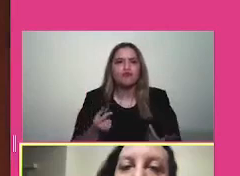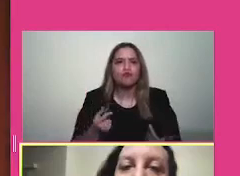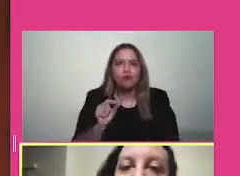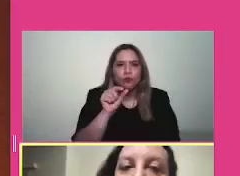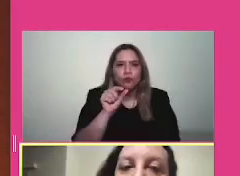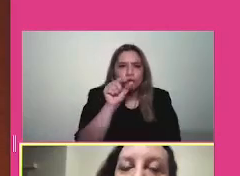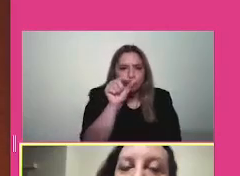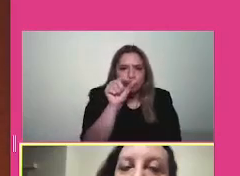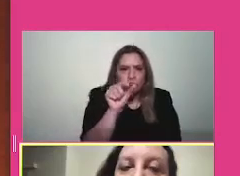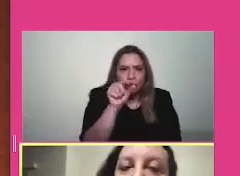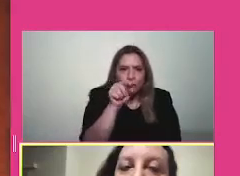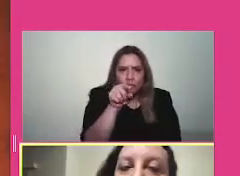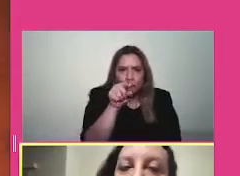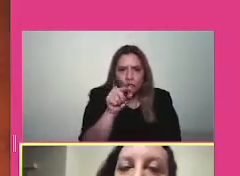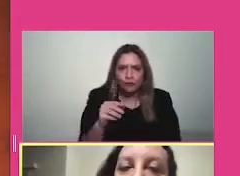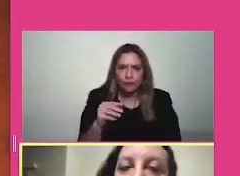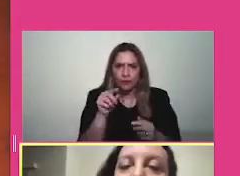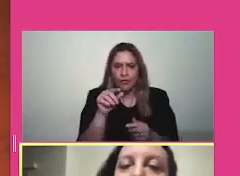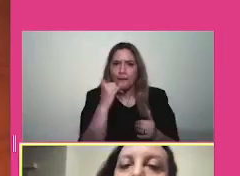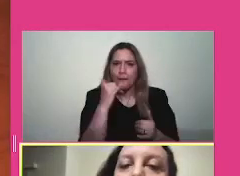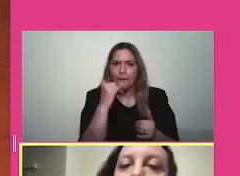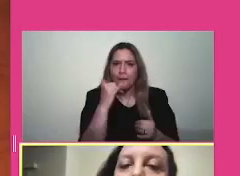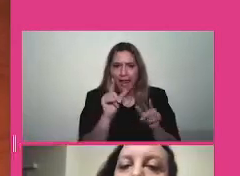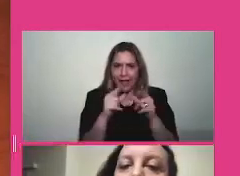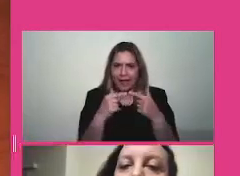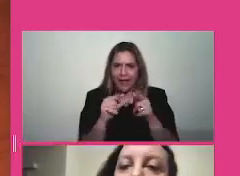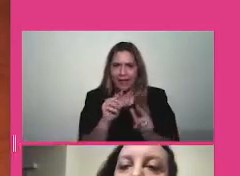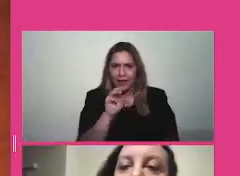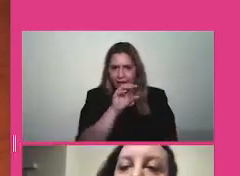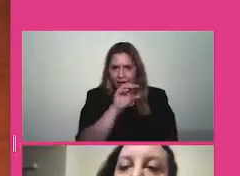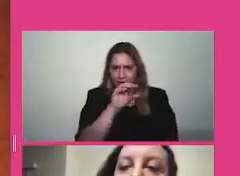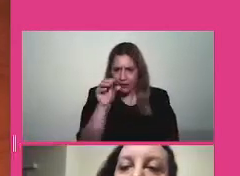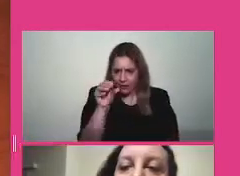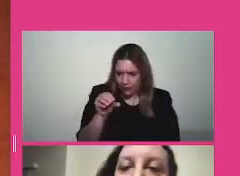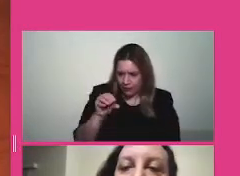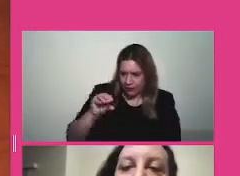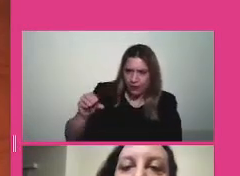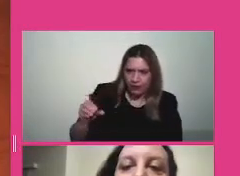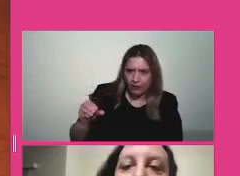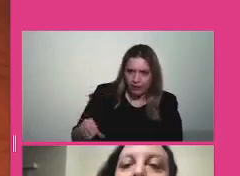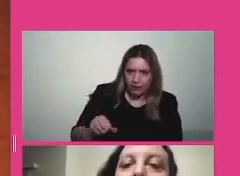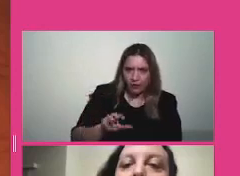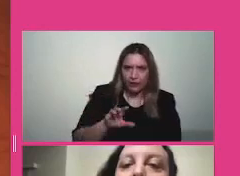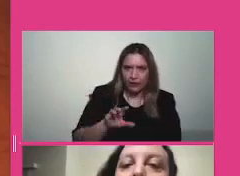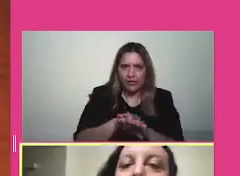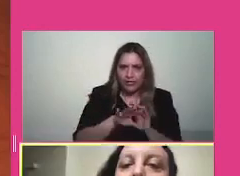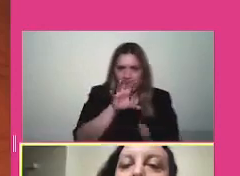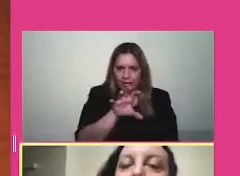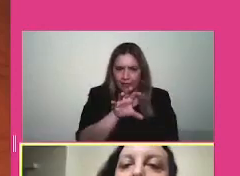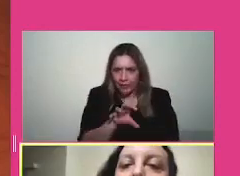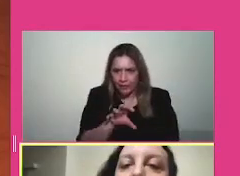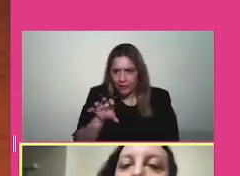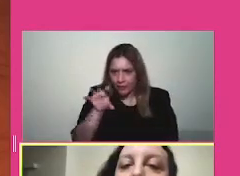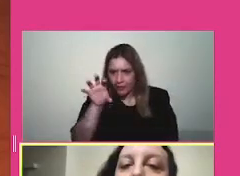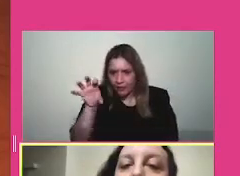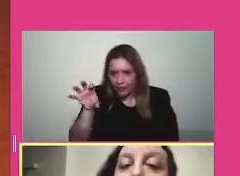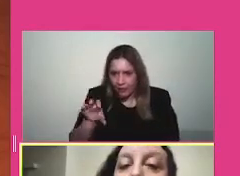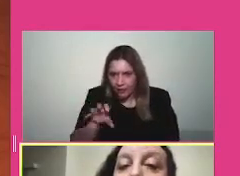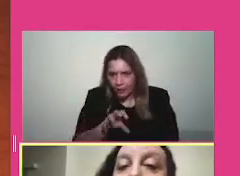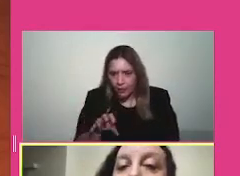πιονάκι. Δεν ξέρω αν το βλέπετε, αυτό εδώ το μπλε. Ναι. Ωραία, το βλέπουμε.